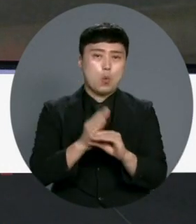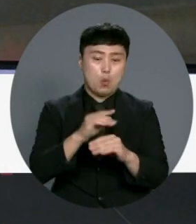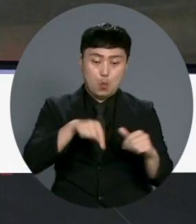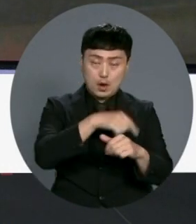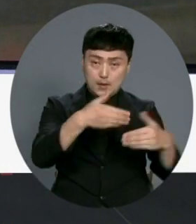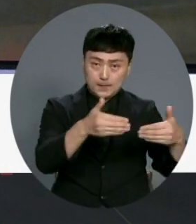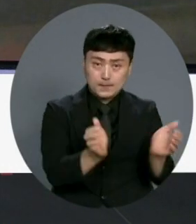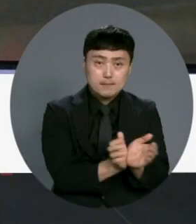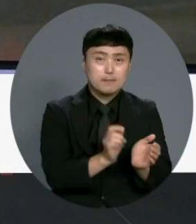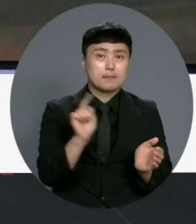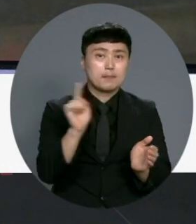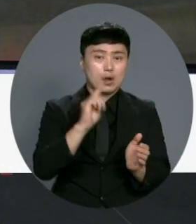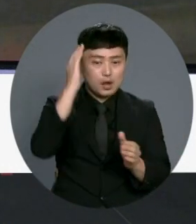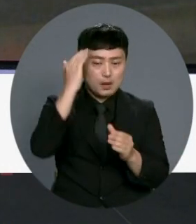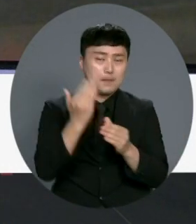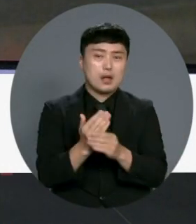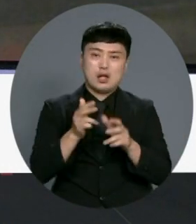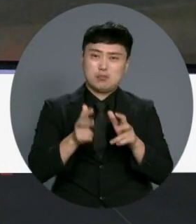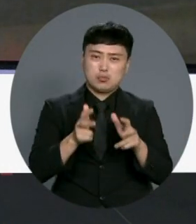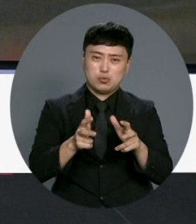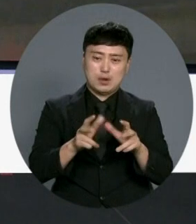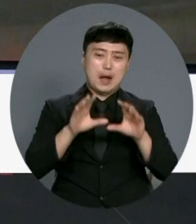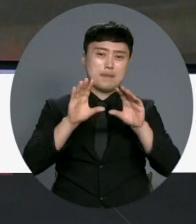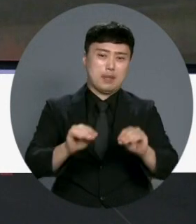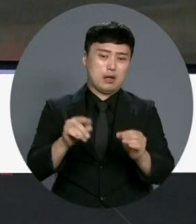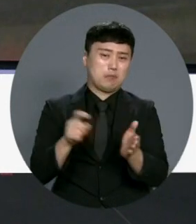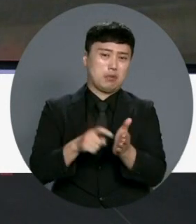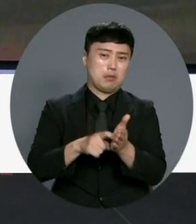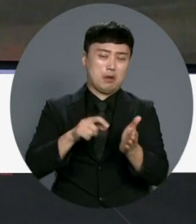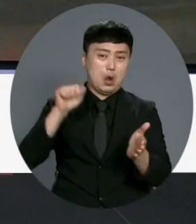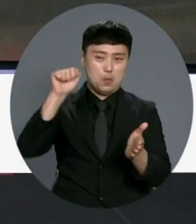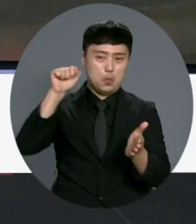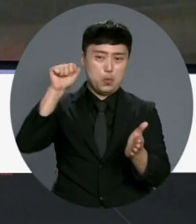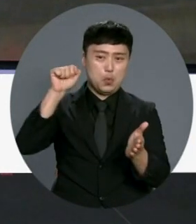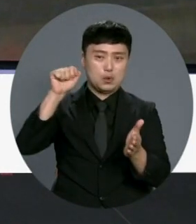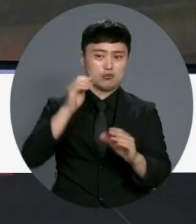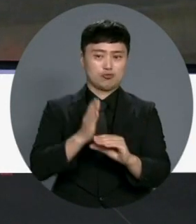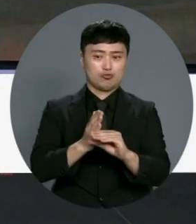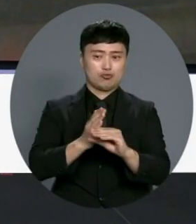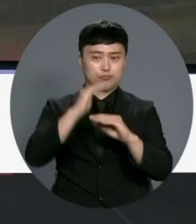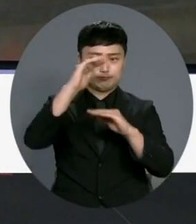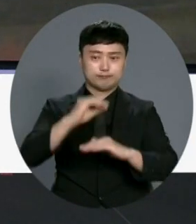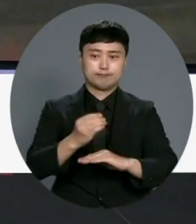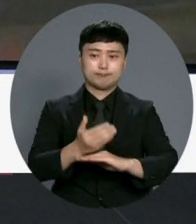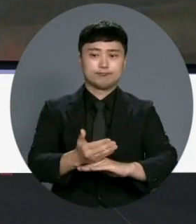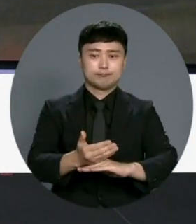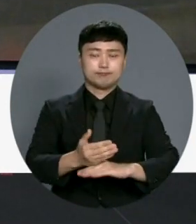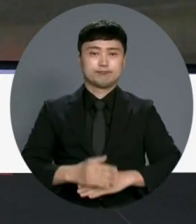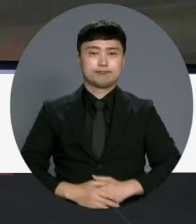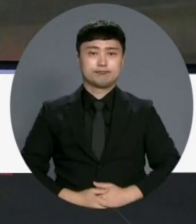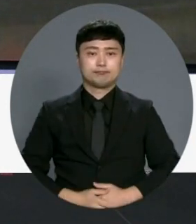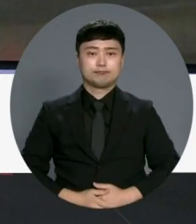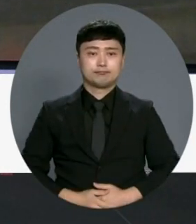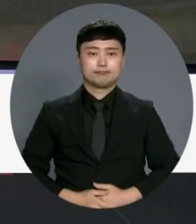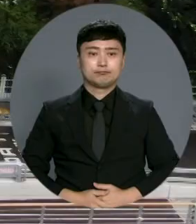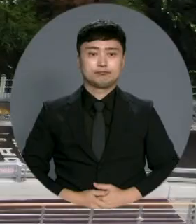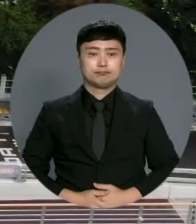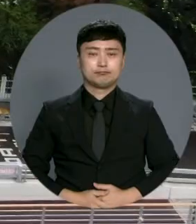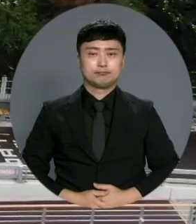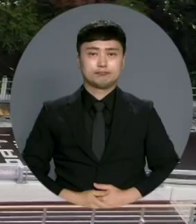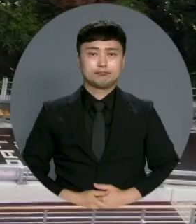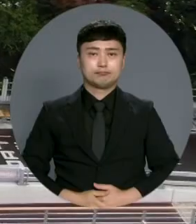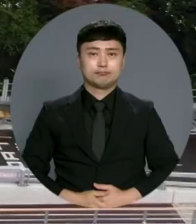환경단체가 석탄화력발전소 즉각 폐쇄를 촉구하고 나섰습니다. 보도에 박재형 기자입니다.